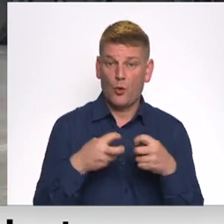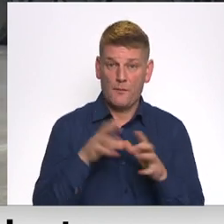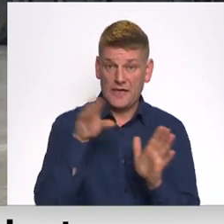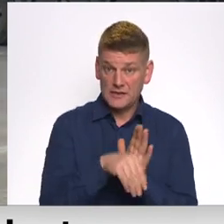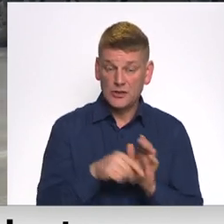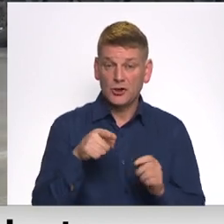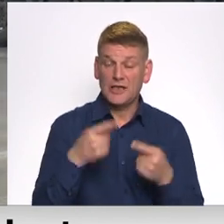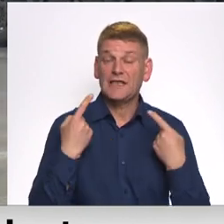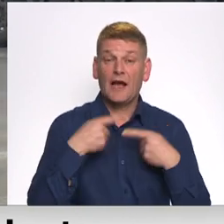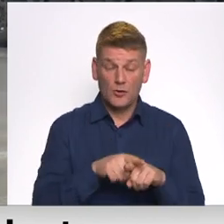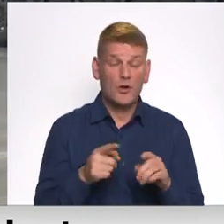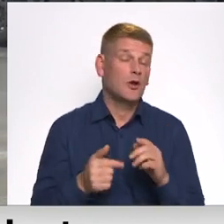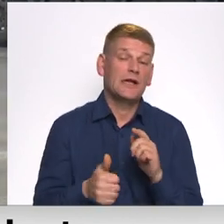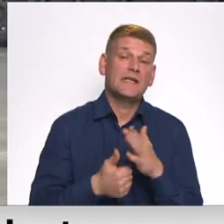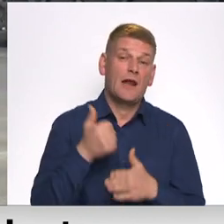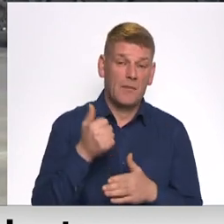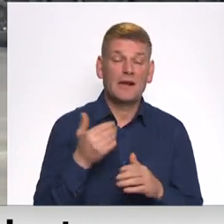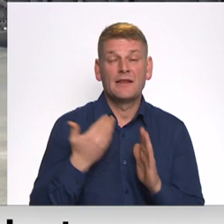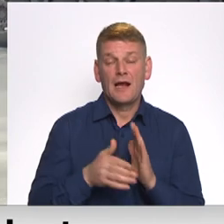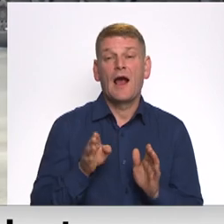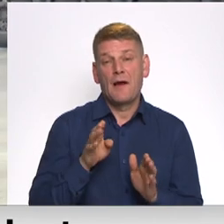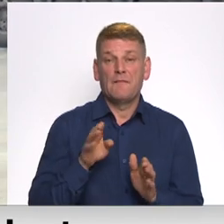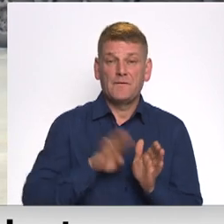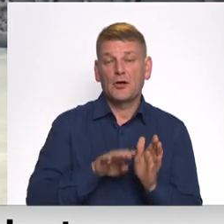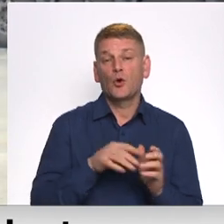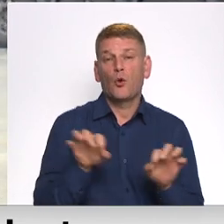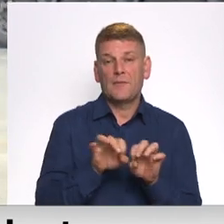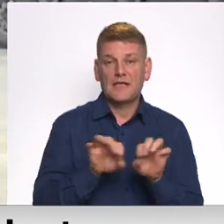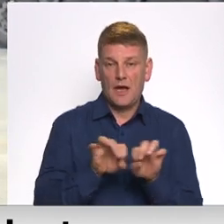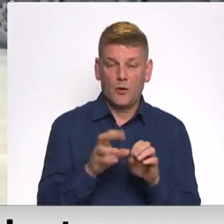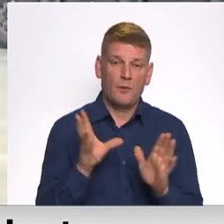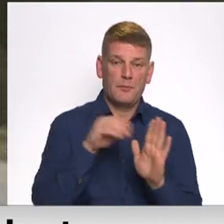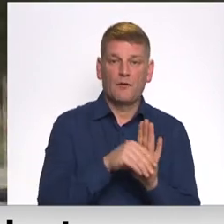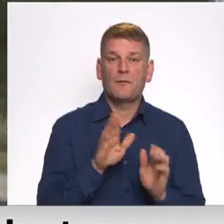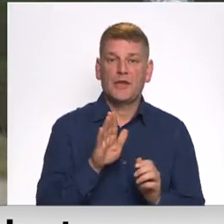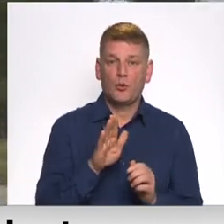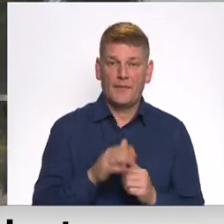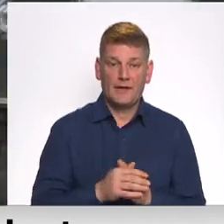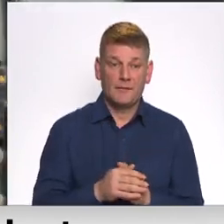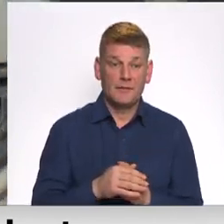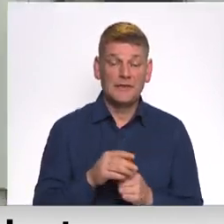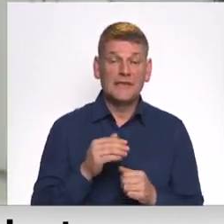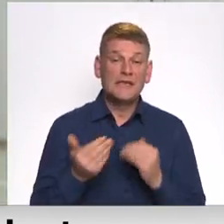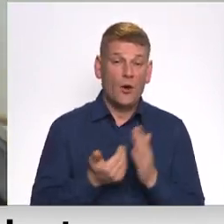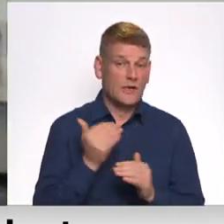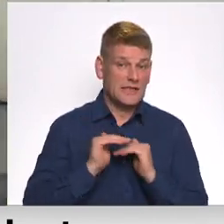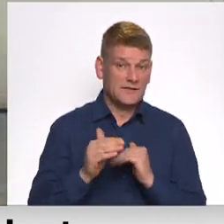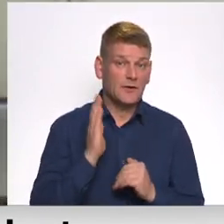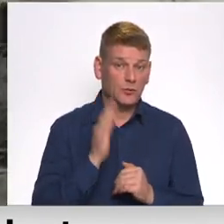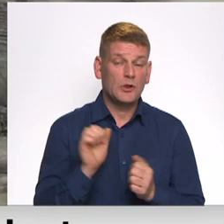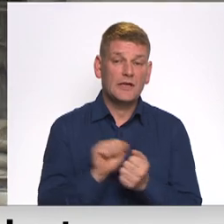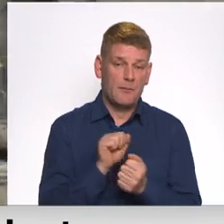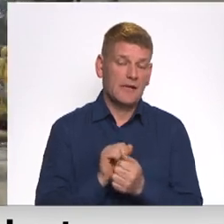šī tehnoloģija ir daudz labāka nekā elementāra gumijas granulu pievienošana bitumenam. Turklāt jaunais asfalts būšot dabai